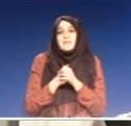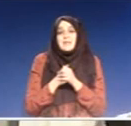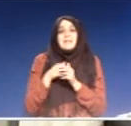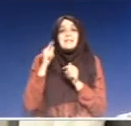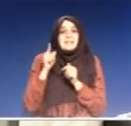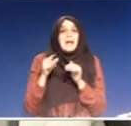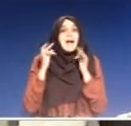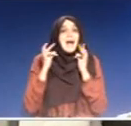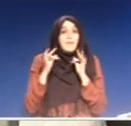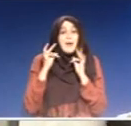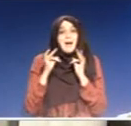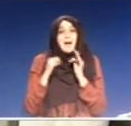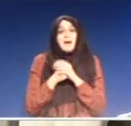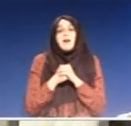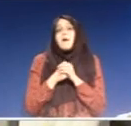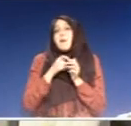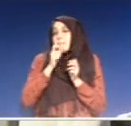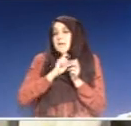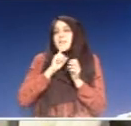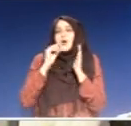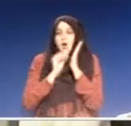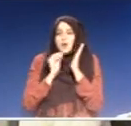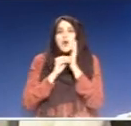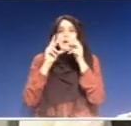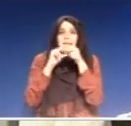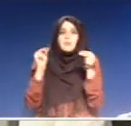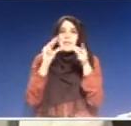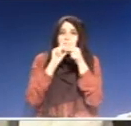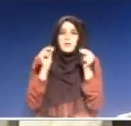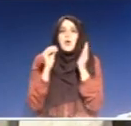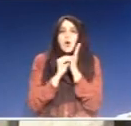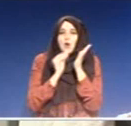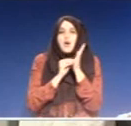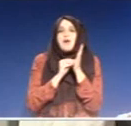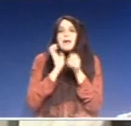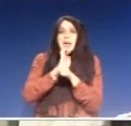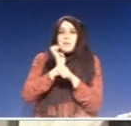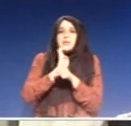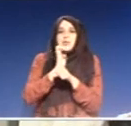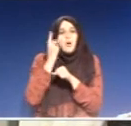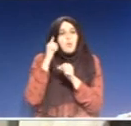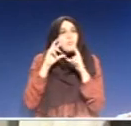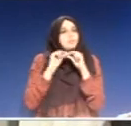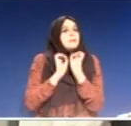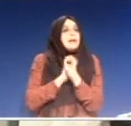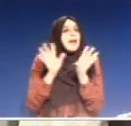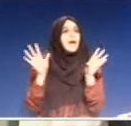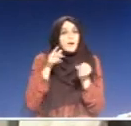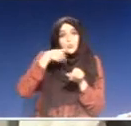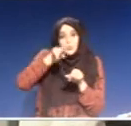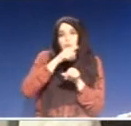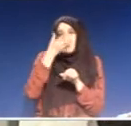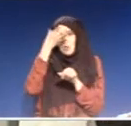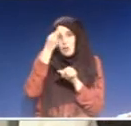المسائل سادتي الأفاضل مازال يجيكم بيان إن شاء الله تعالى، نوضحوها بما لا يدع مجالا للشك،